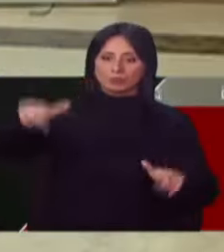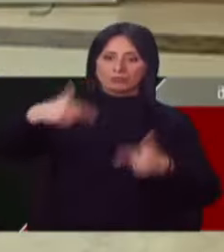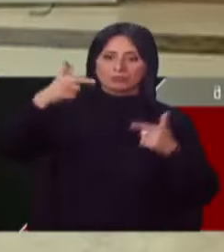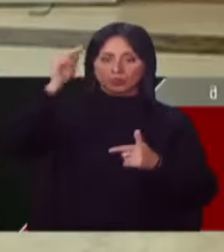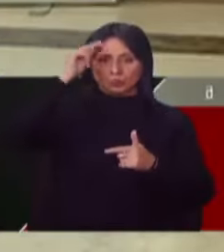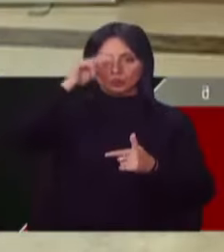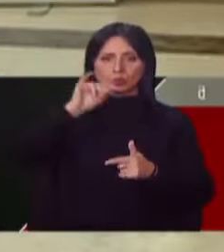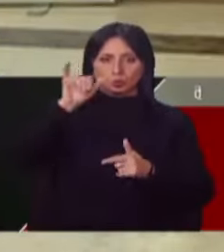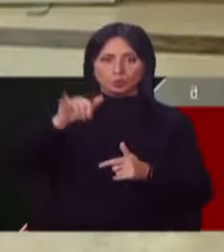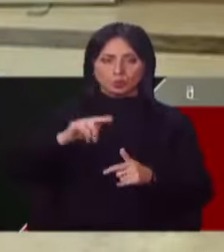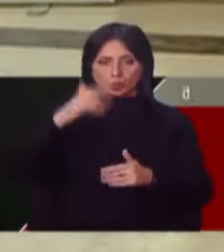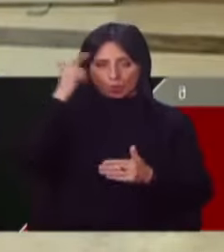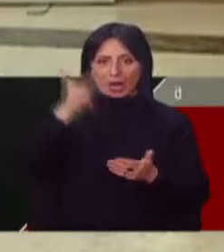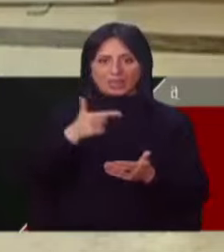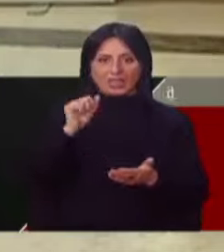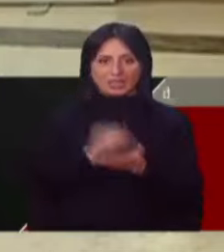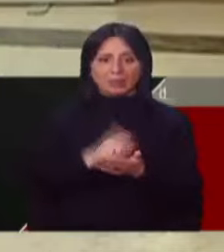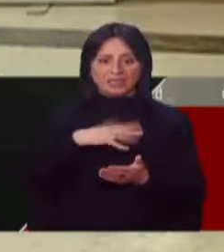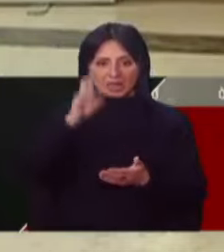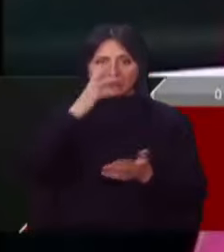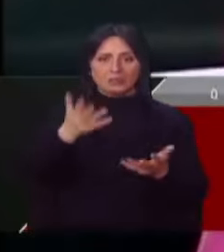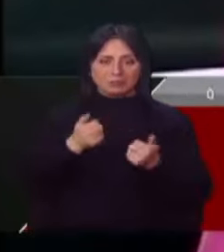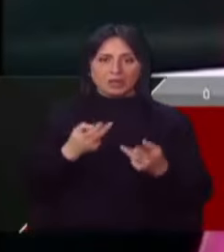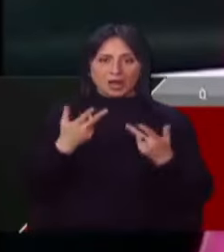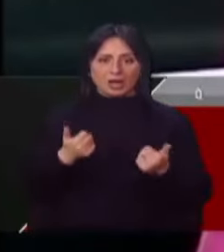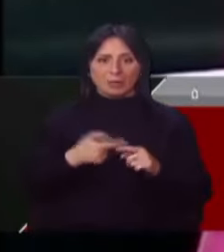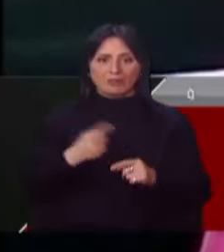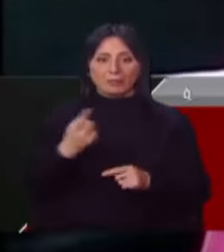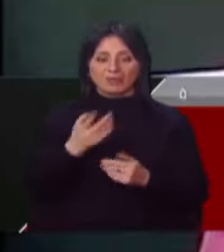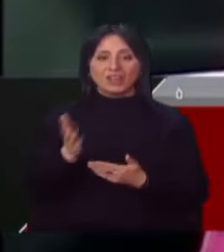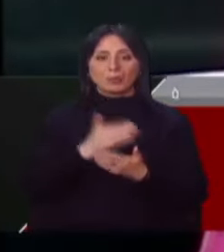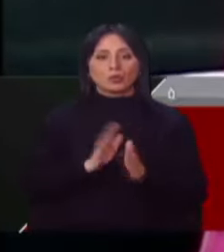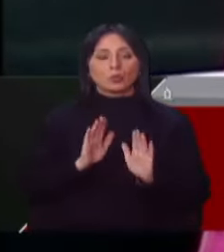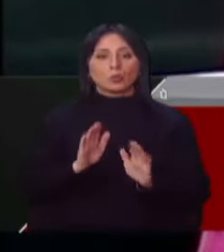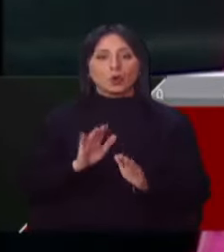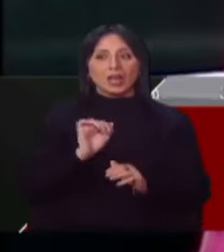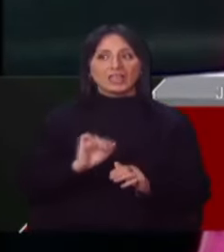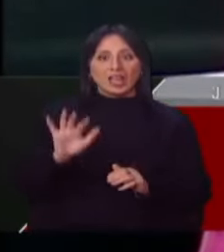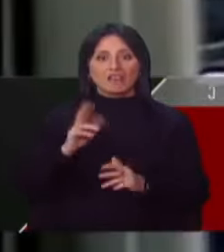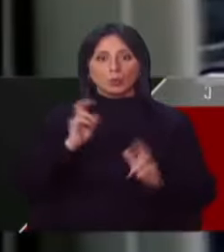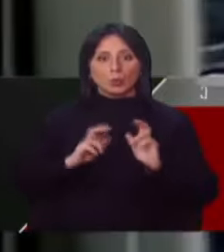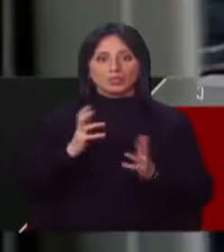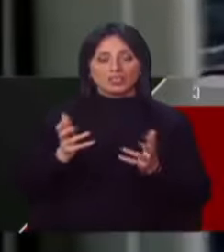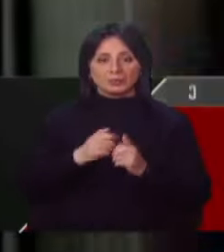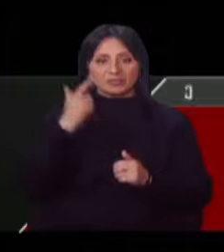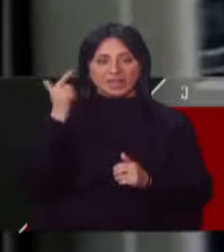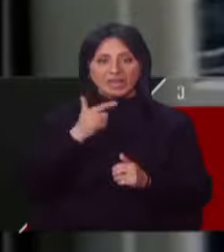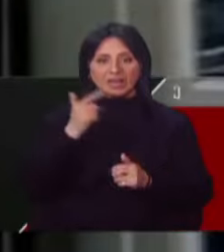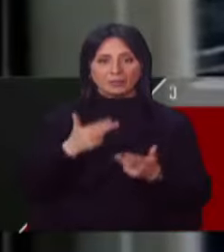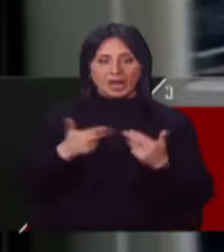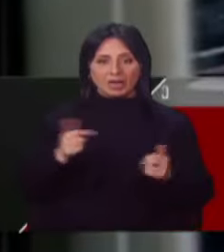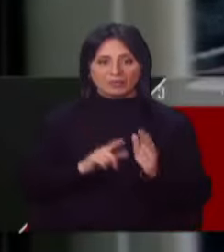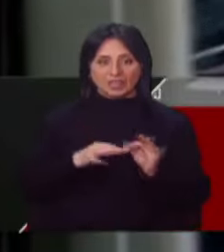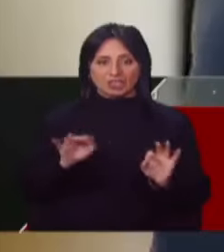დისტანციური ფორმით მიღებული უმაღლეს განათლებას საქართველოს სახელმწიფოც აღიარებს. Თუმცა პირველ ეტაპზე მხოლოდ დასავლურ უნივერსიტეტებში მიღებული განათლების